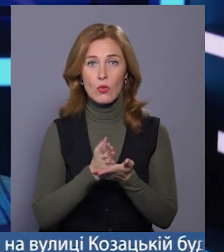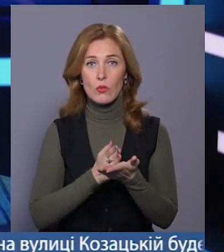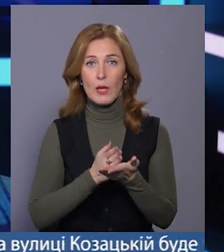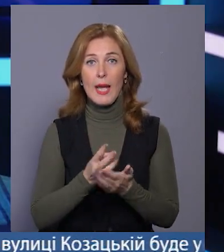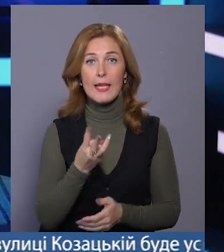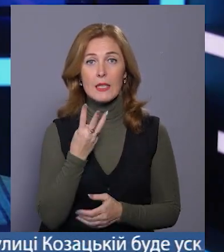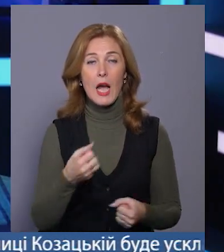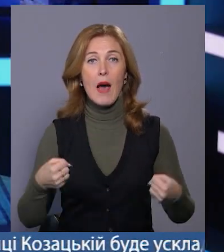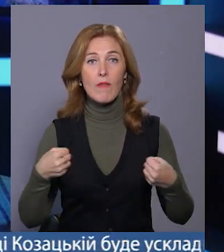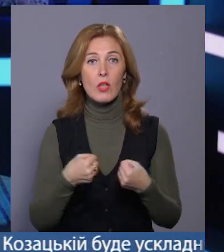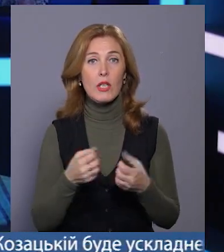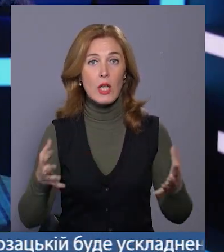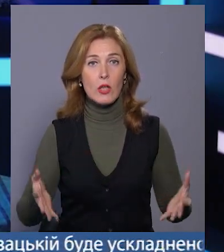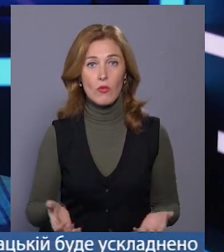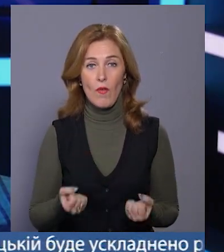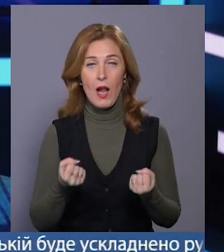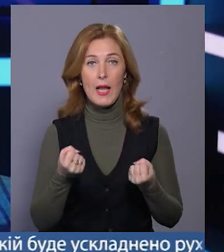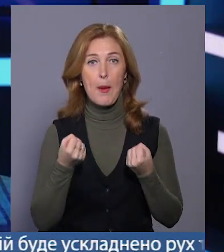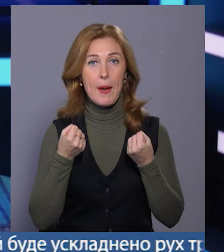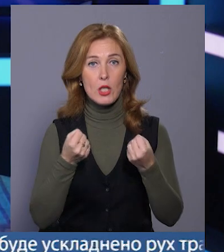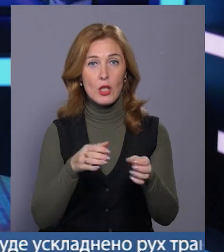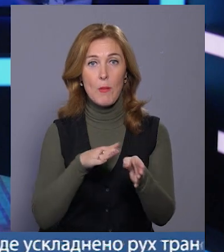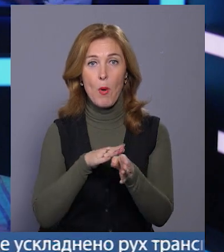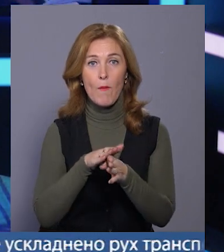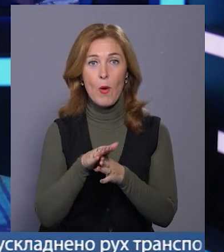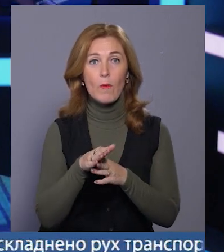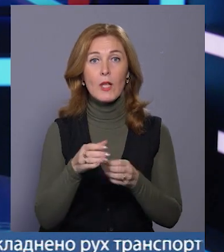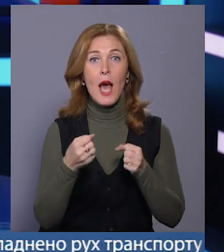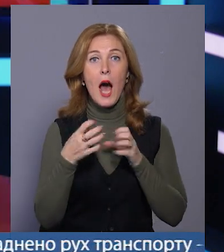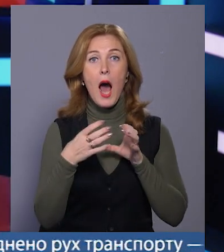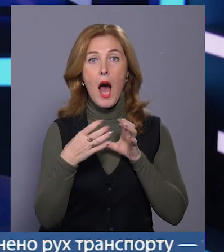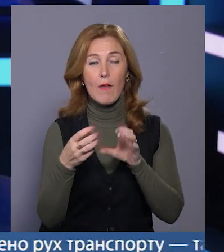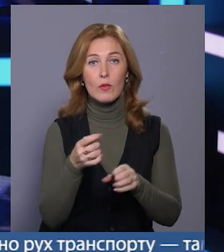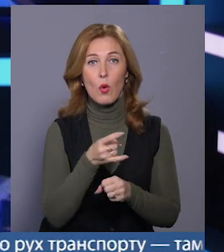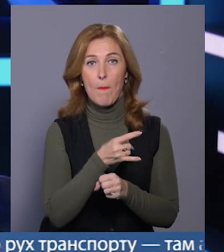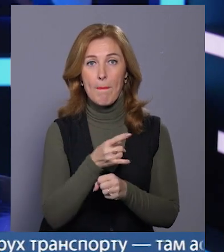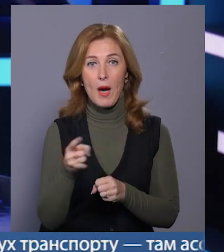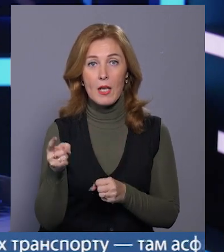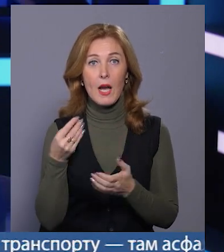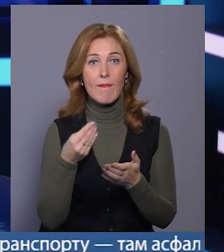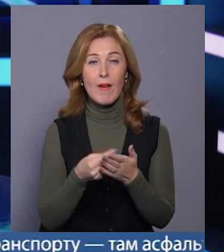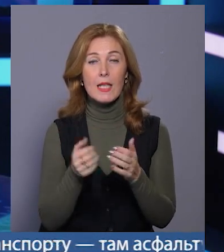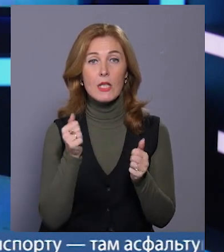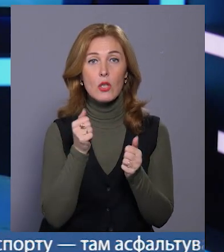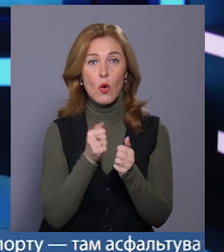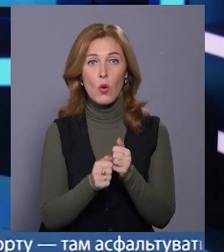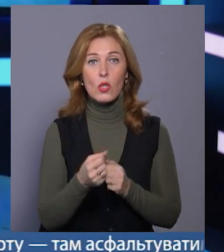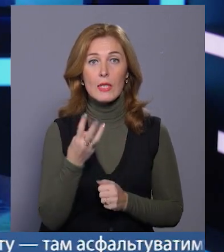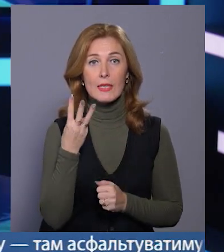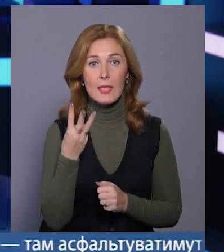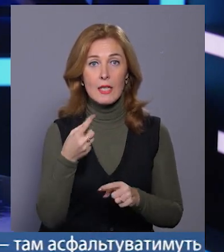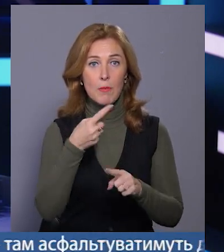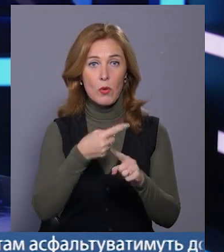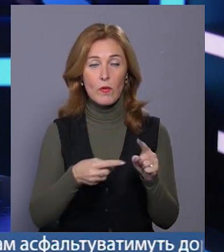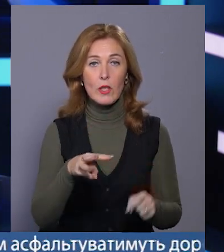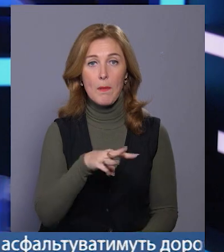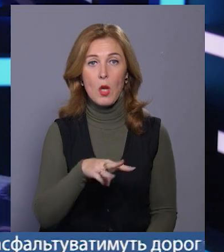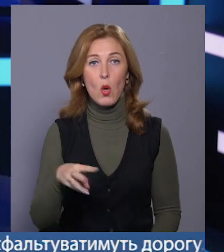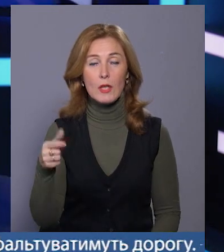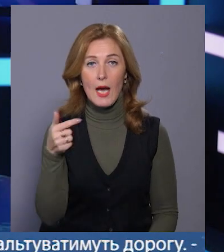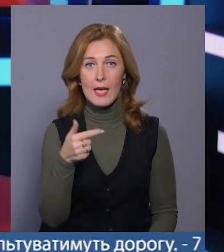Три аварійно-рятувальних машини поповнили автопарк надзвичайників області. Вартість кожної – понад 3,5 мільйона